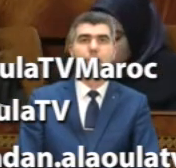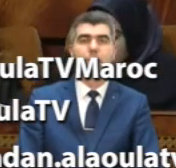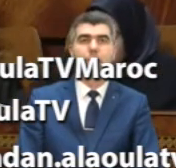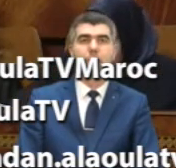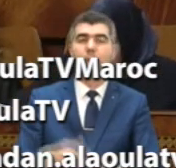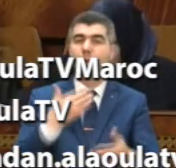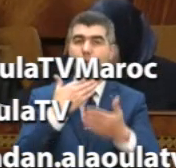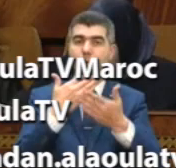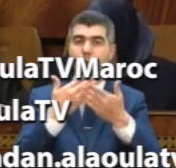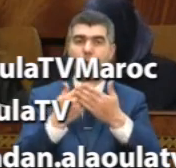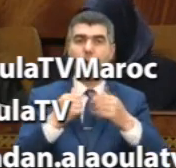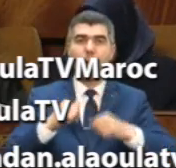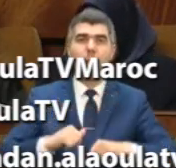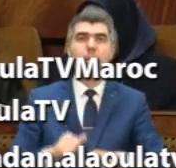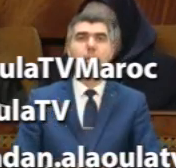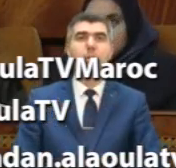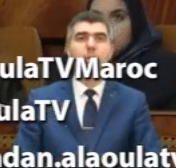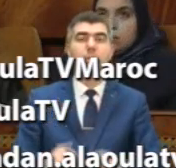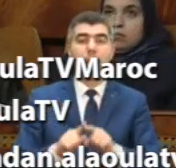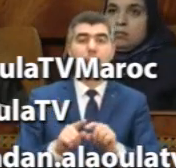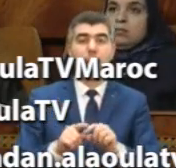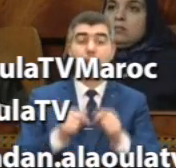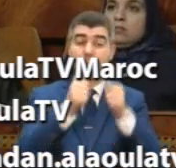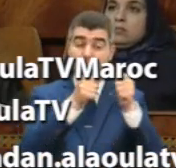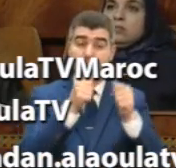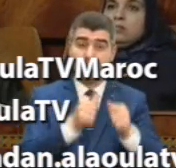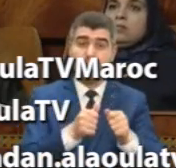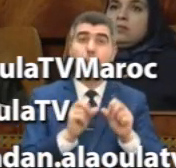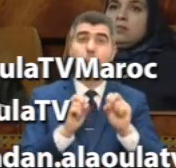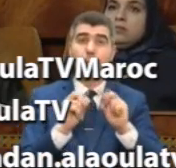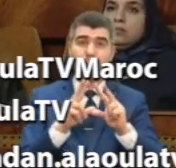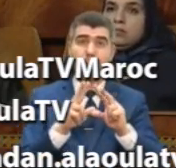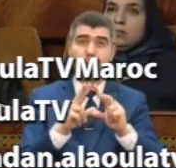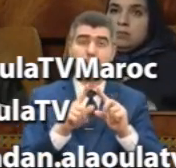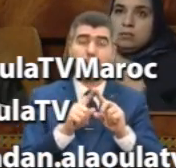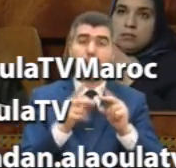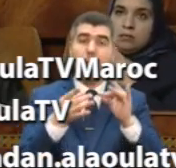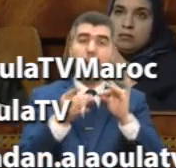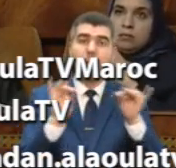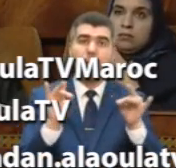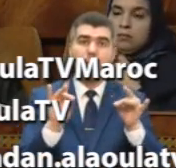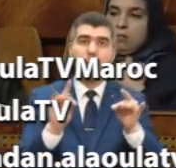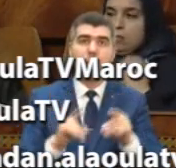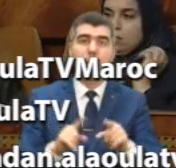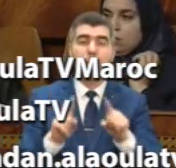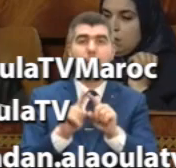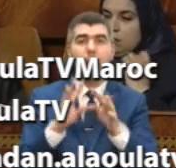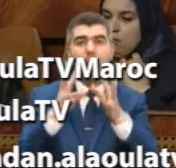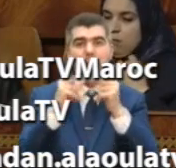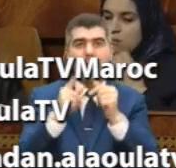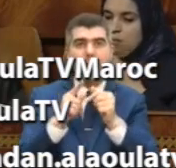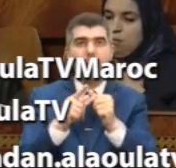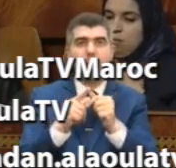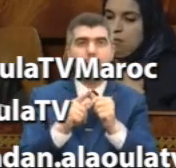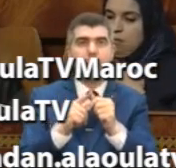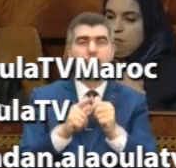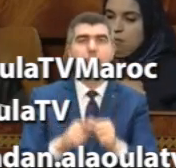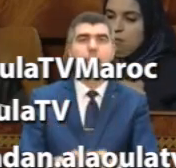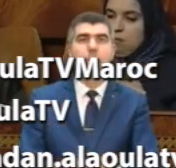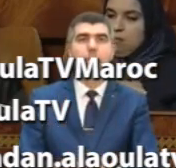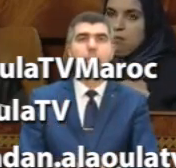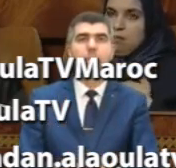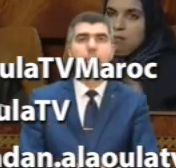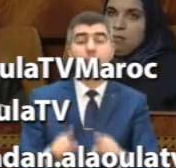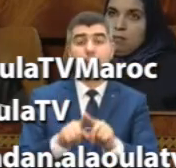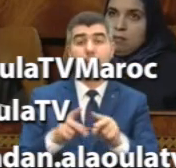شكرا سيدة الوزيرة. في الحقيقة نشرت، لكن كيف نشرت؟ نشرت بأرقام لم